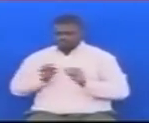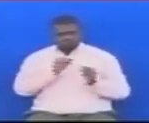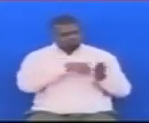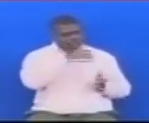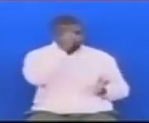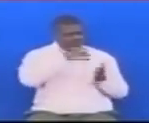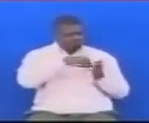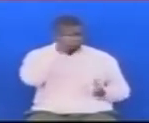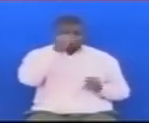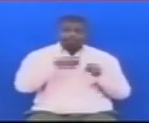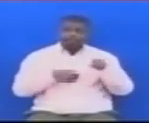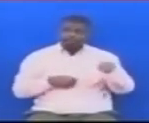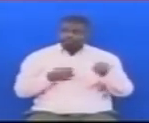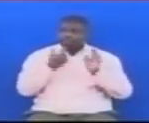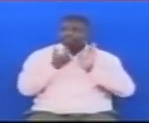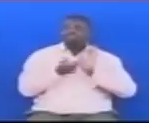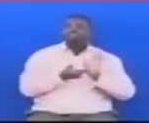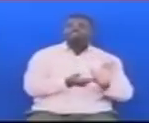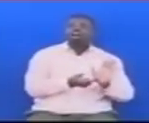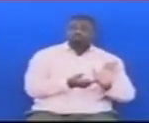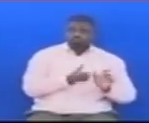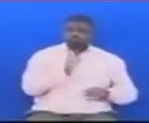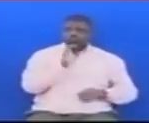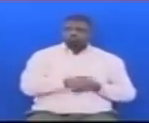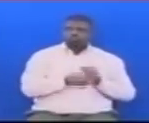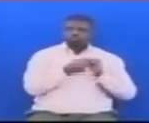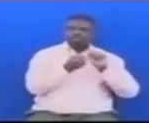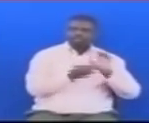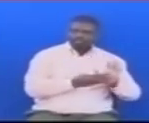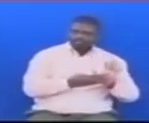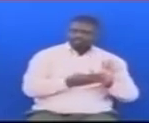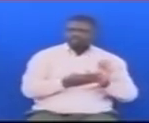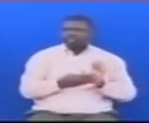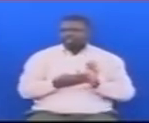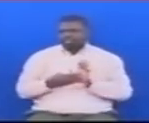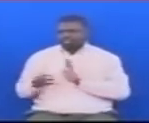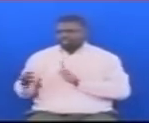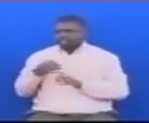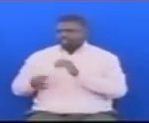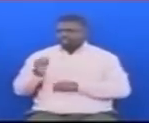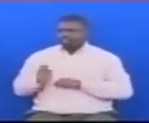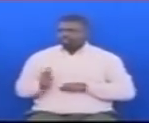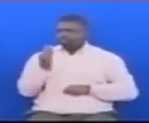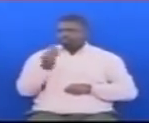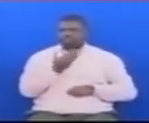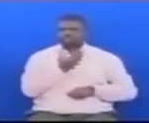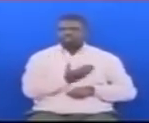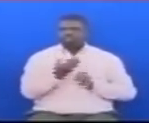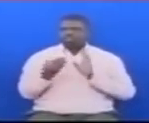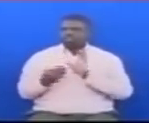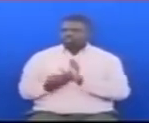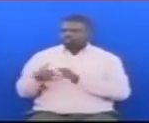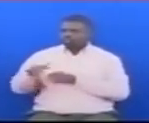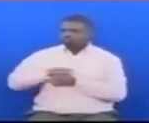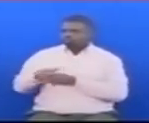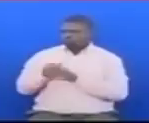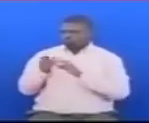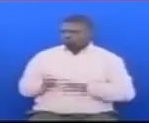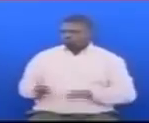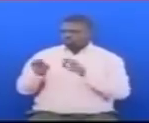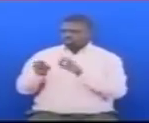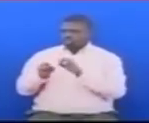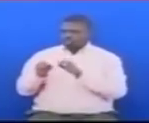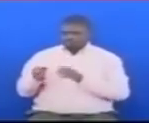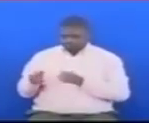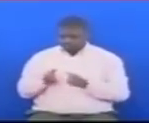Mfano, katika kipindi cha mwaka wa fedha 2018-2019, zaidi ya shilingi bilioni 56.5 zimetumika katika uboreshaji wa miundombinu katika